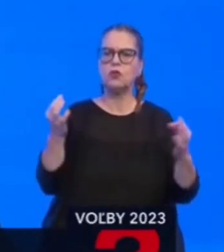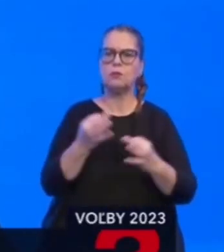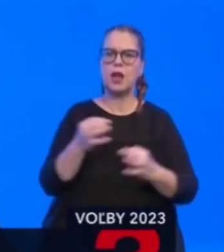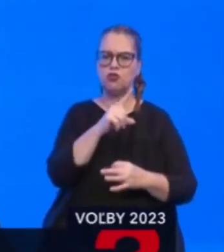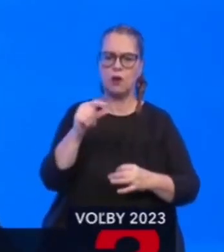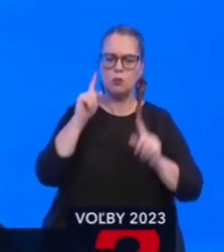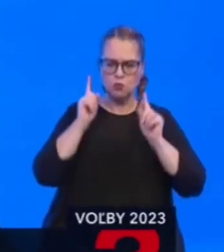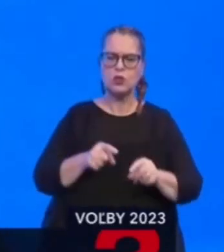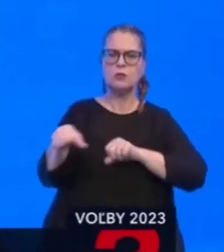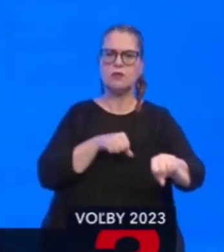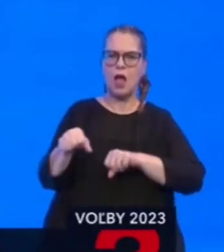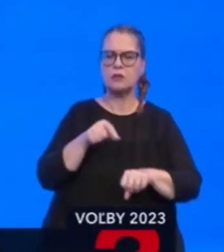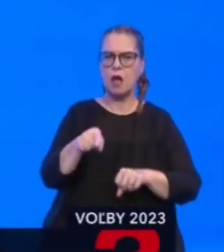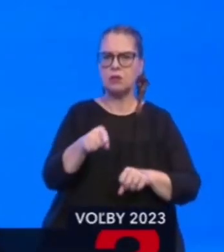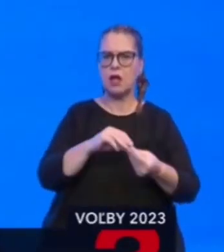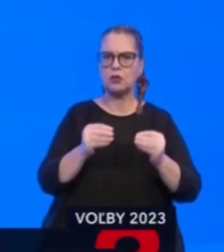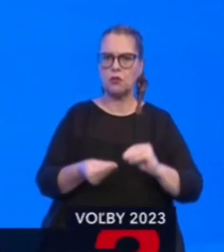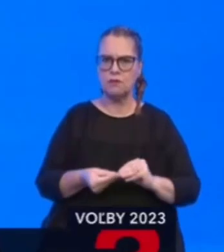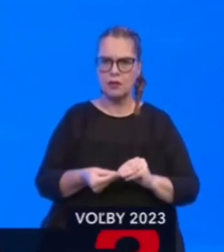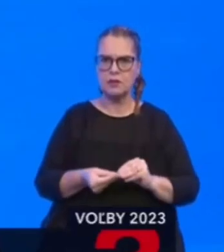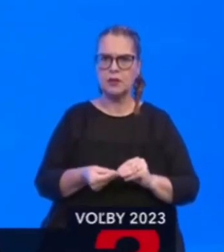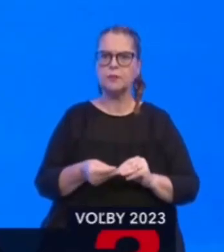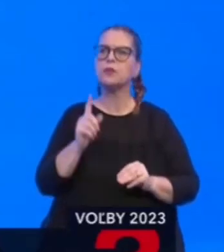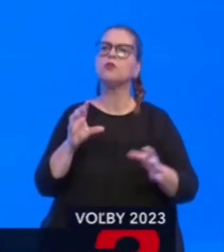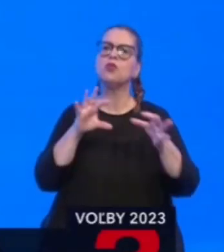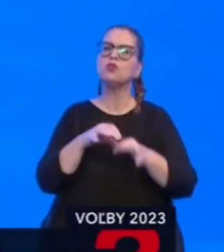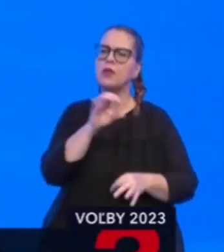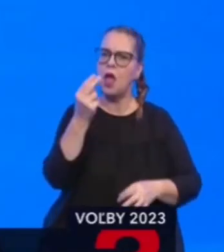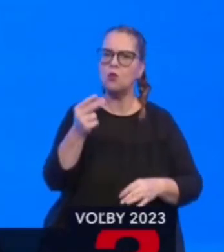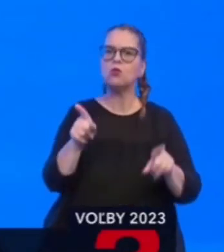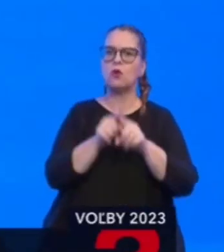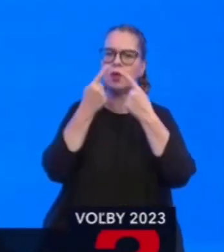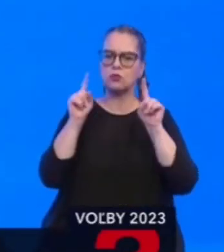musí byť v tej vláde, aby sa takéto veci na úrovni aj Európskej únie, ale aj